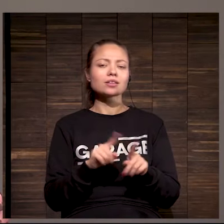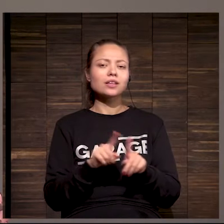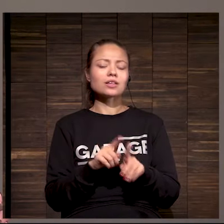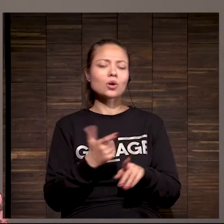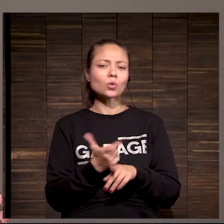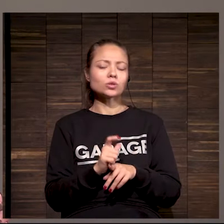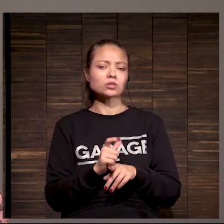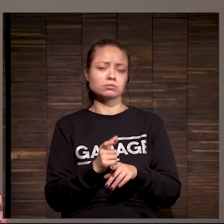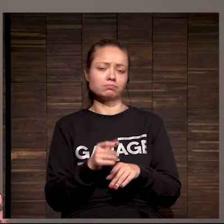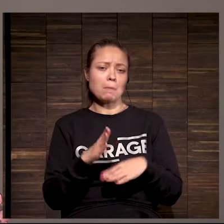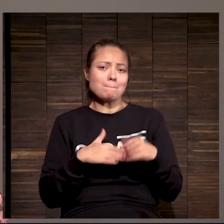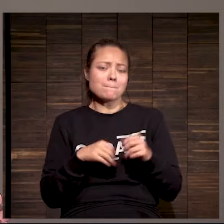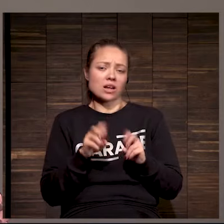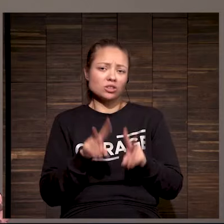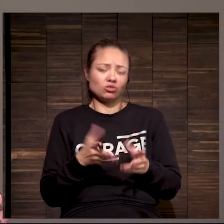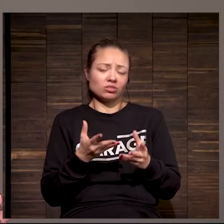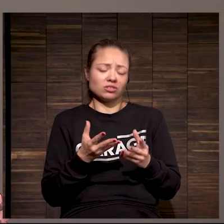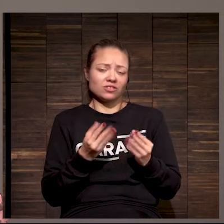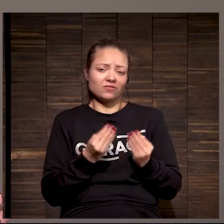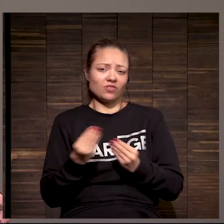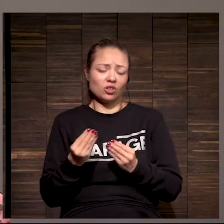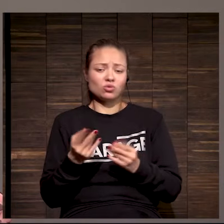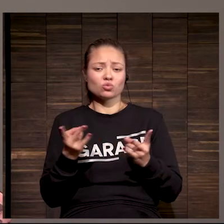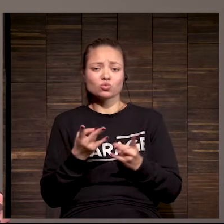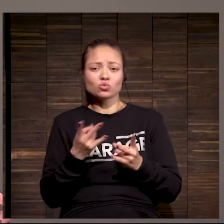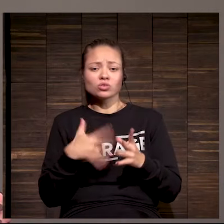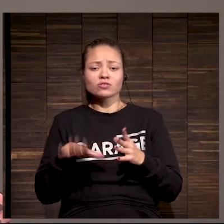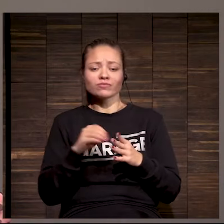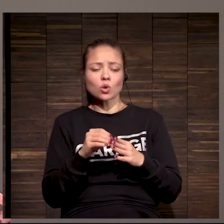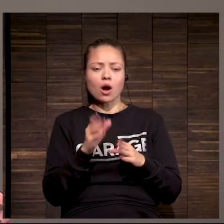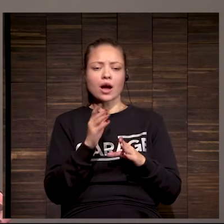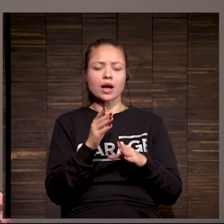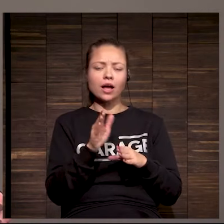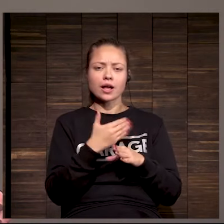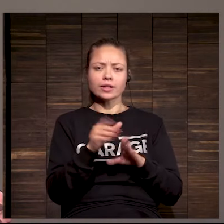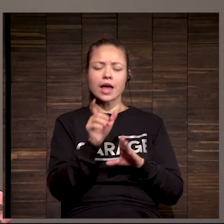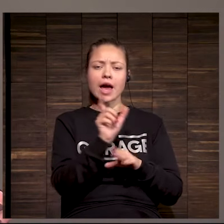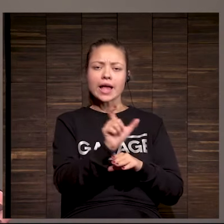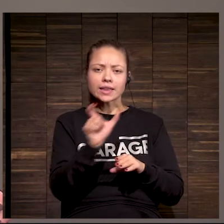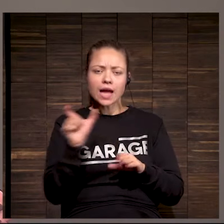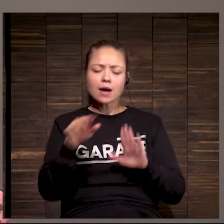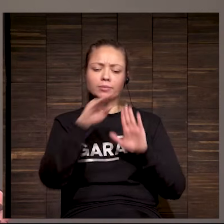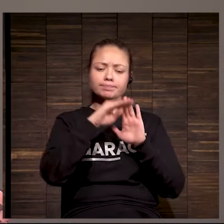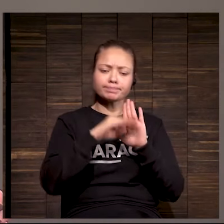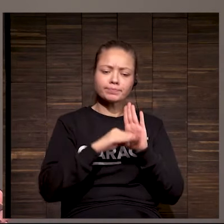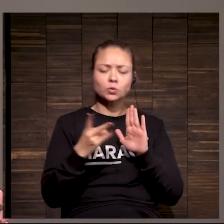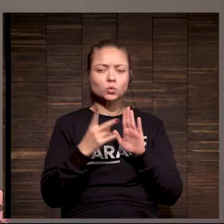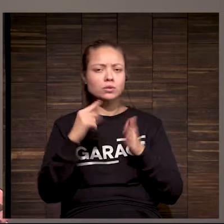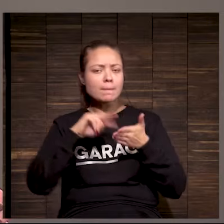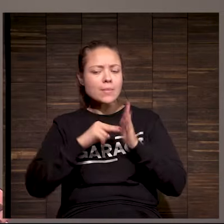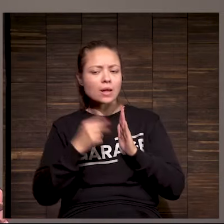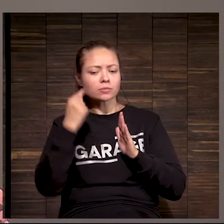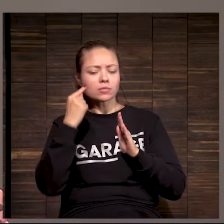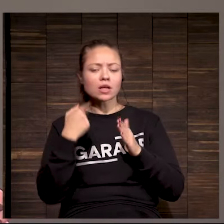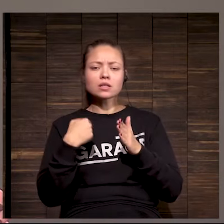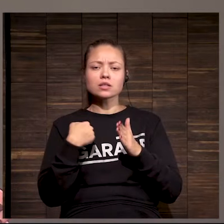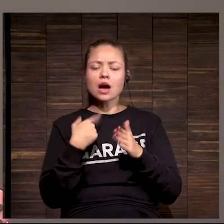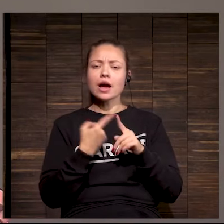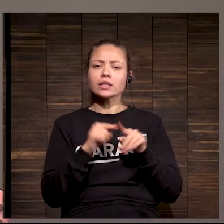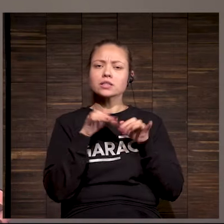прагматичны и практические вещи нужно разбить все на этапе поставить себя планка к какой дате я это